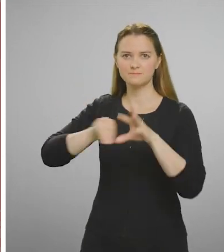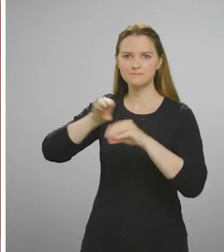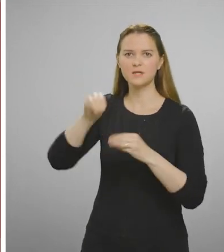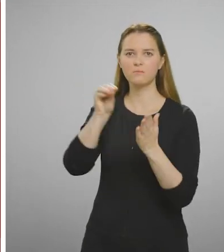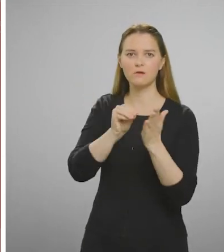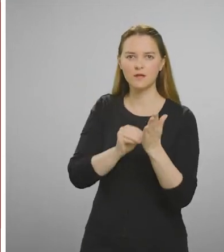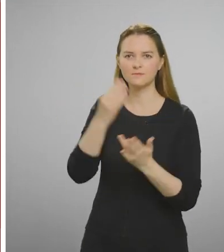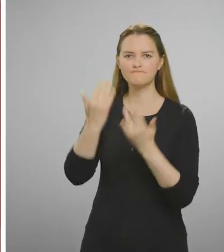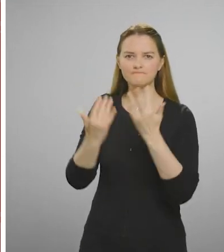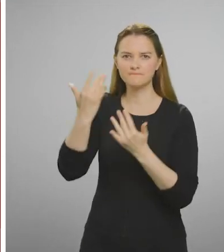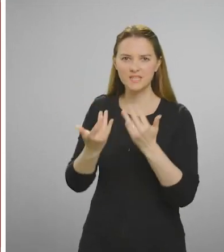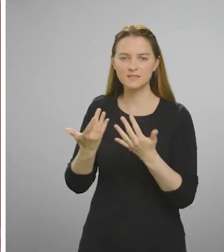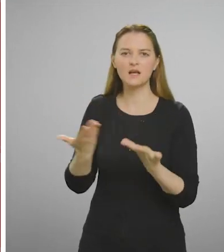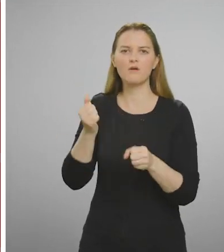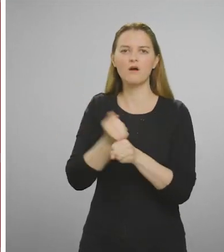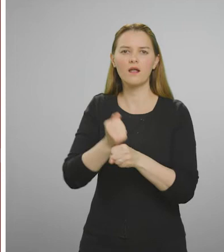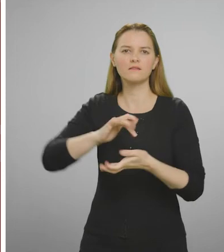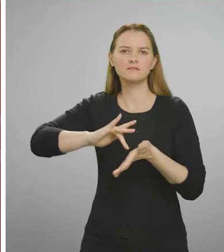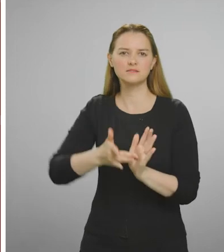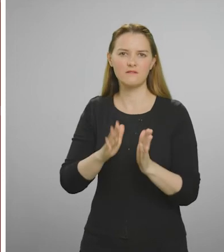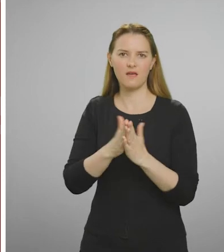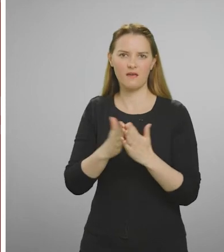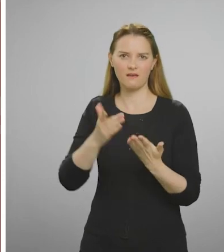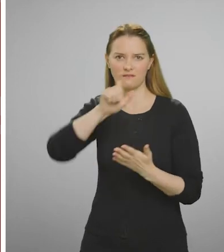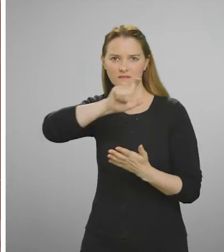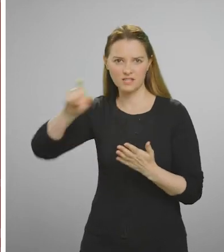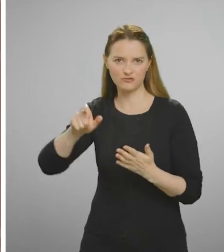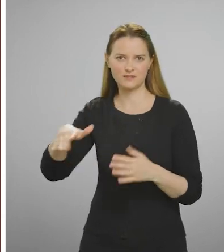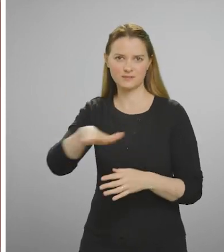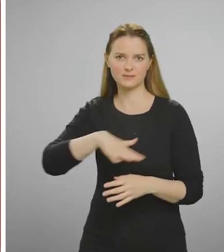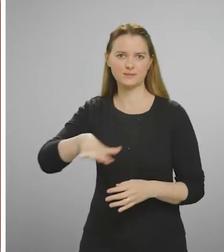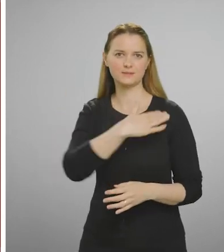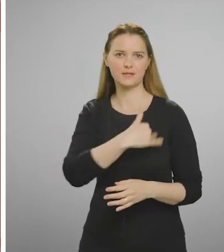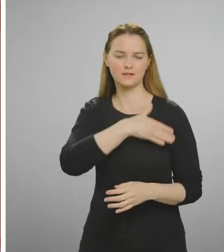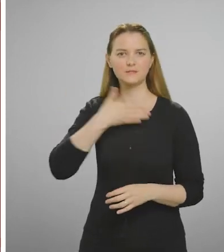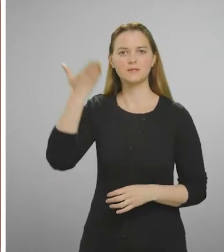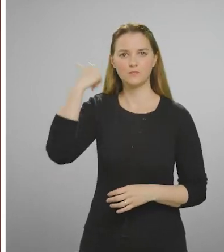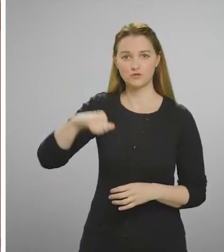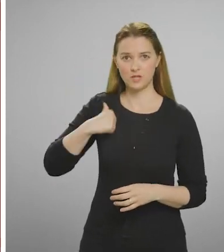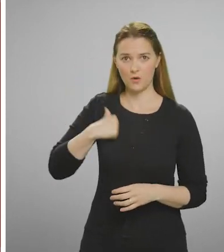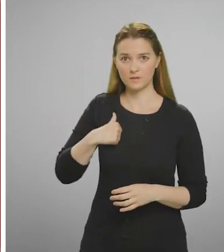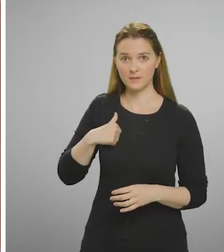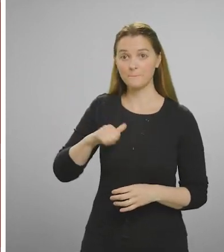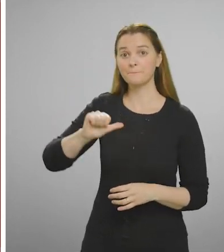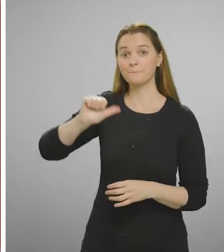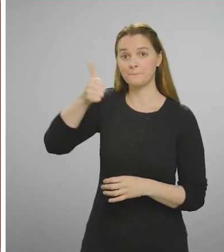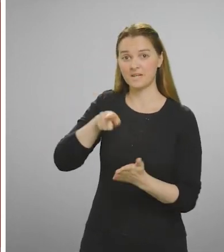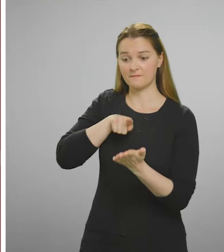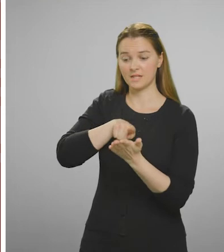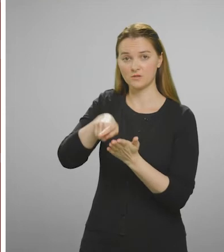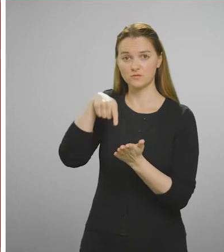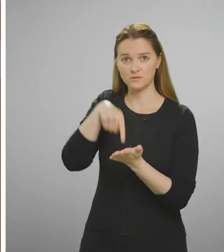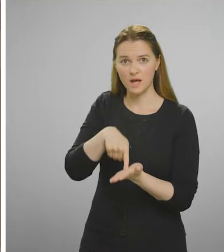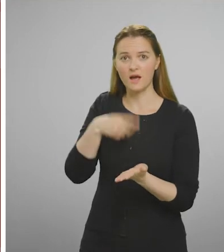prikupljanje i analiza statističkih podataka o radu svih vrsta knjižnica u Republici Hrvatskoj u prošloj godini. Ono što je iz